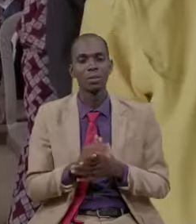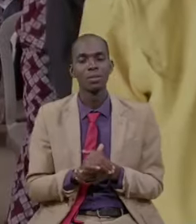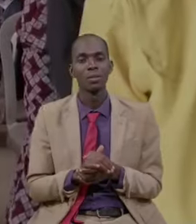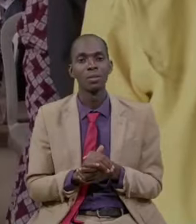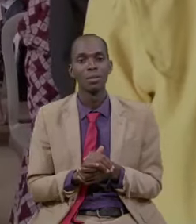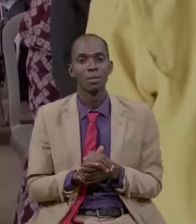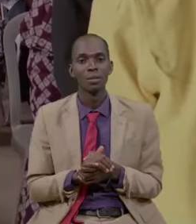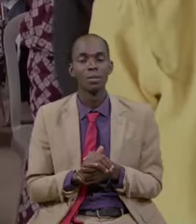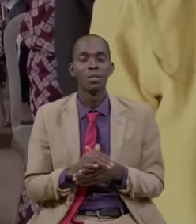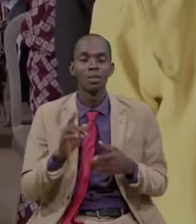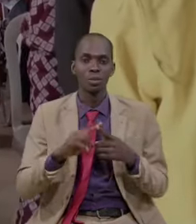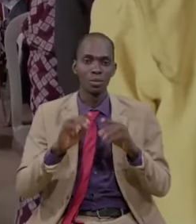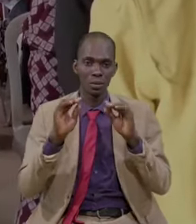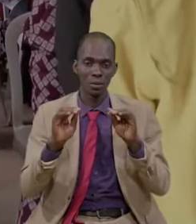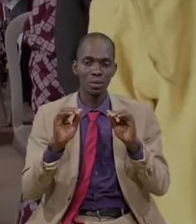Pour enseigner.